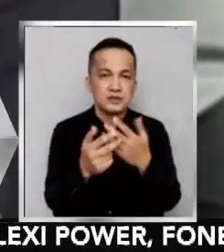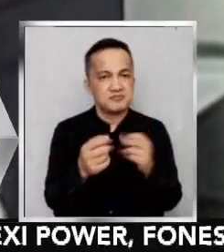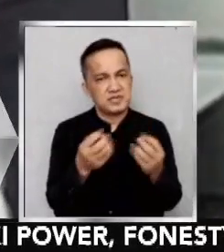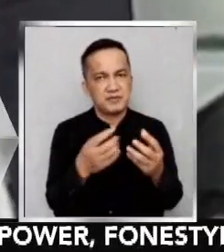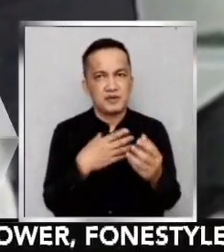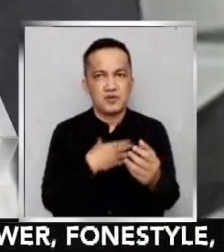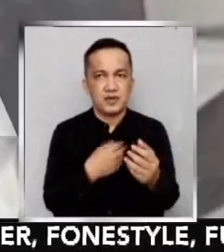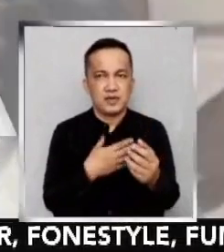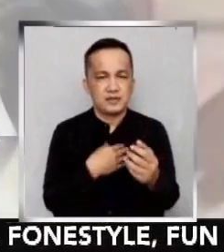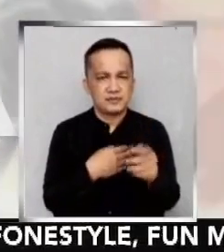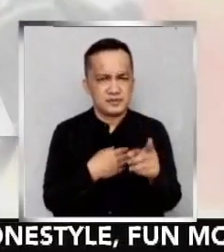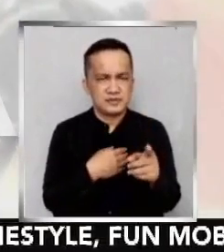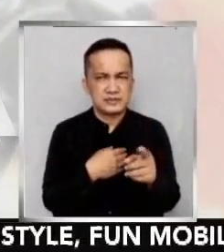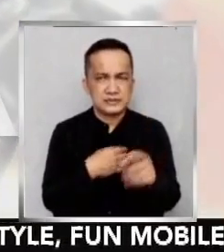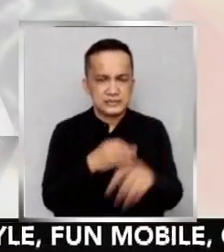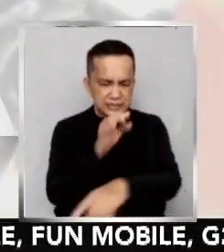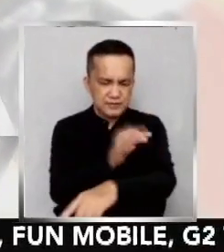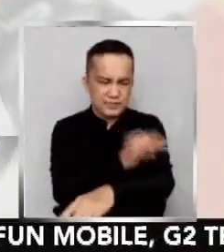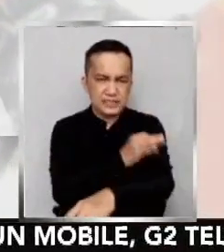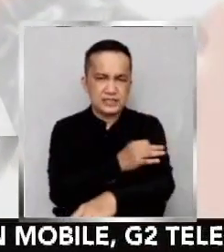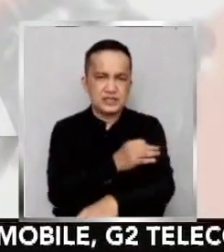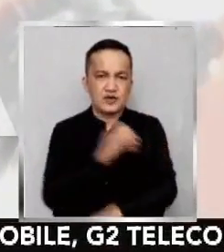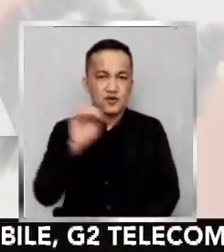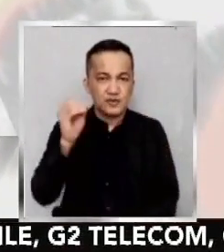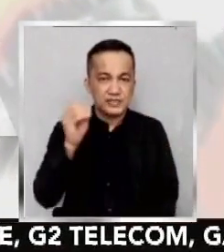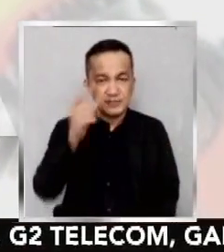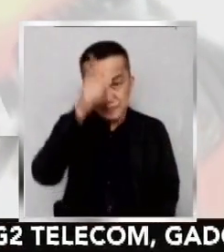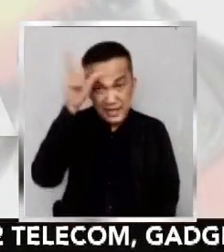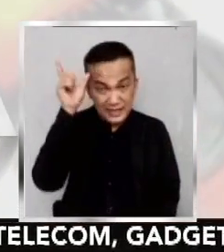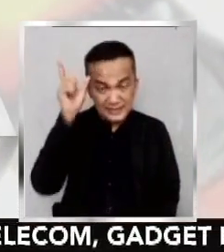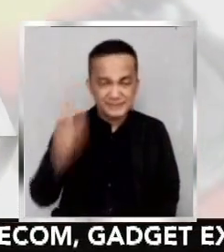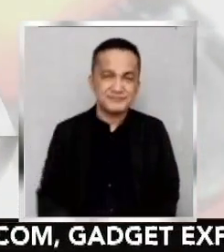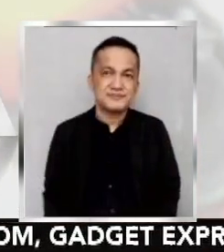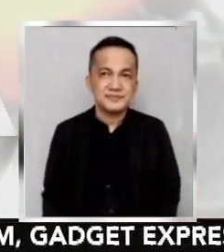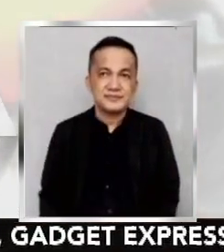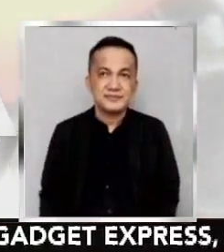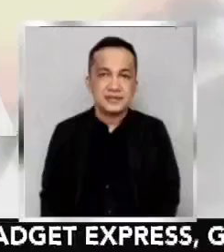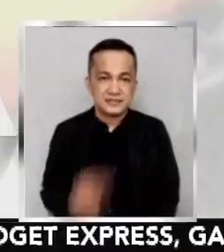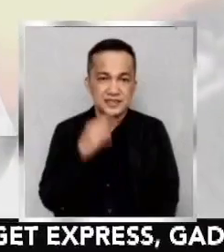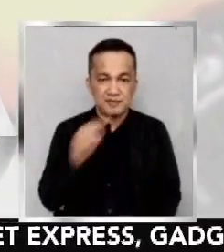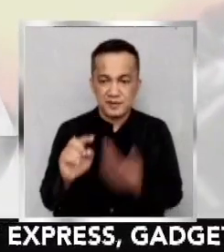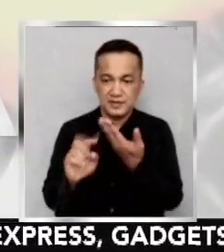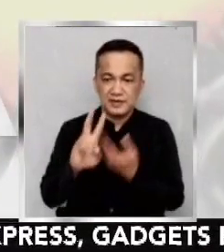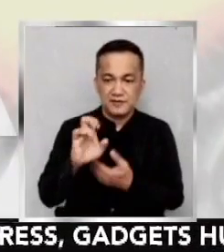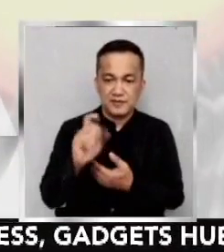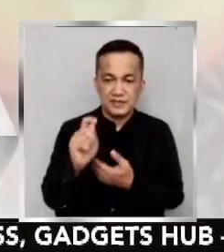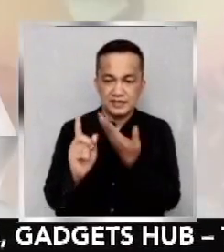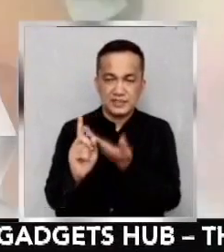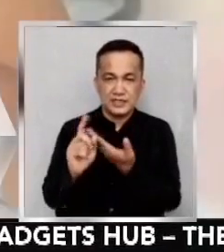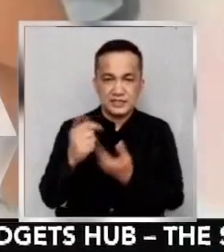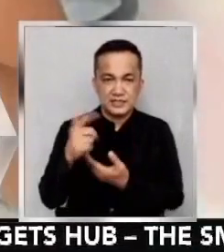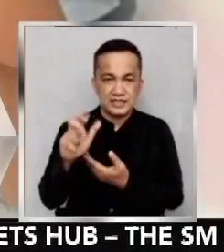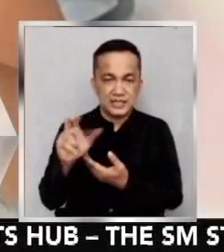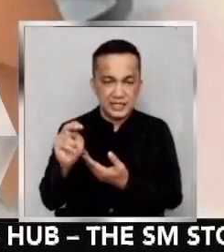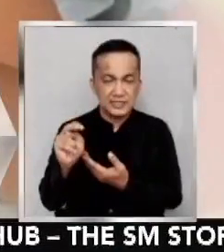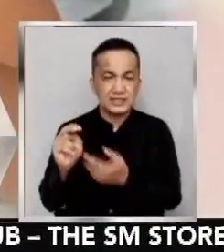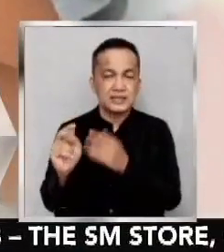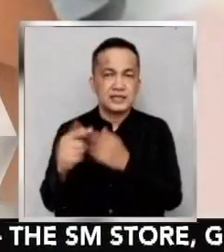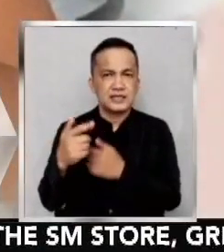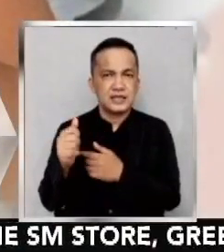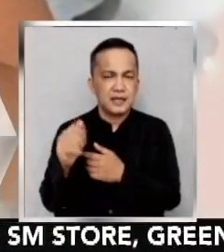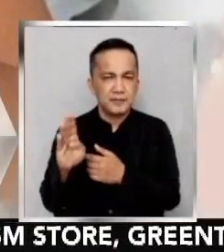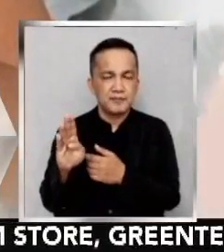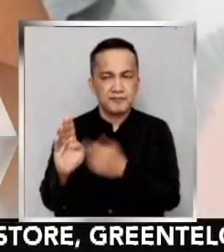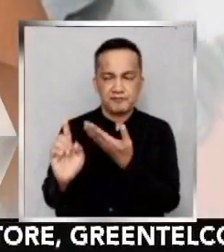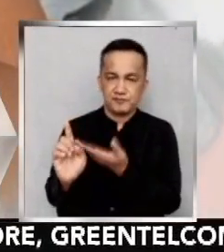may mga batik na orange at black. Ay po sa veterinarya na si Glenn Albert Almera o Doc Gab. Talaga